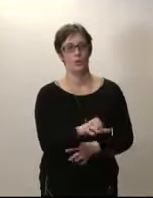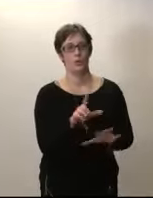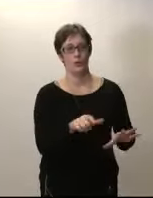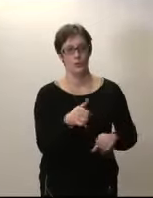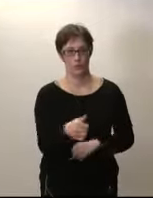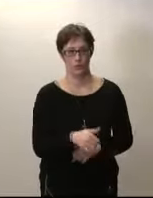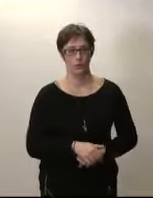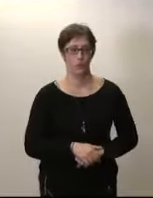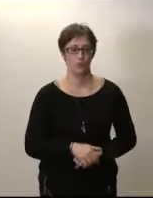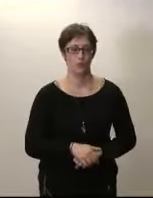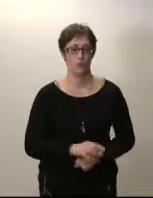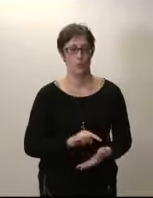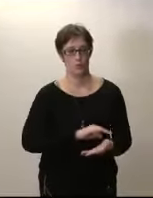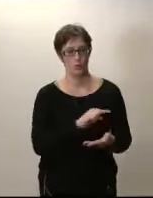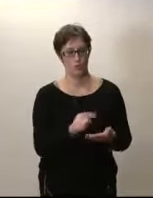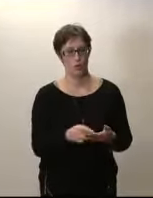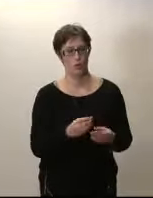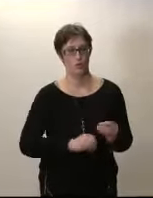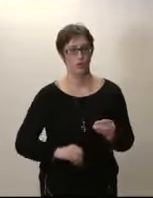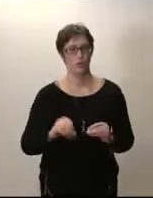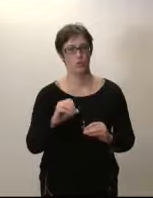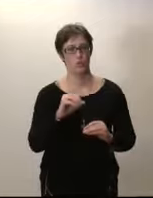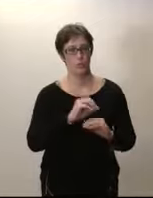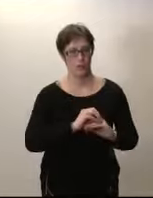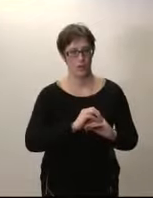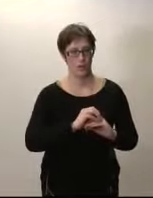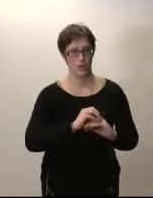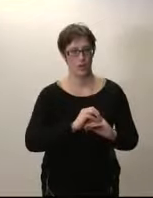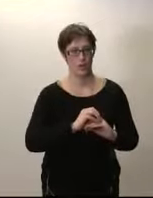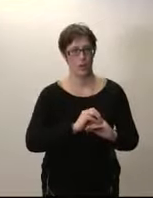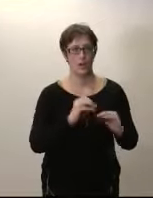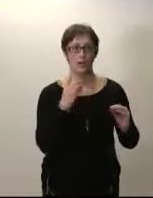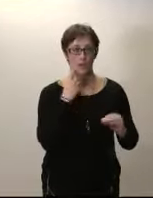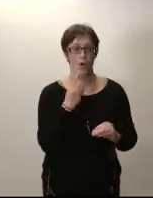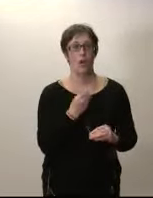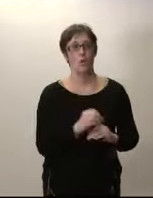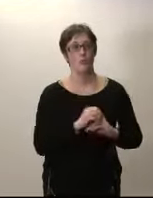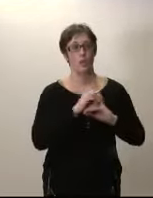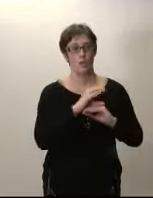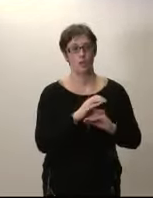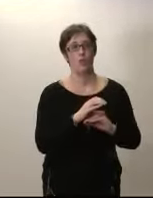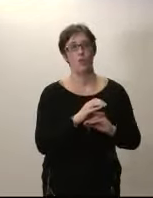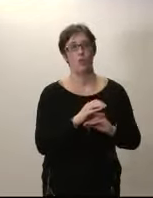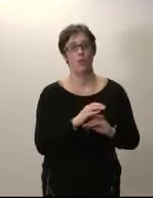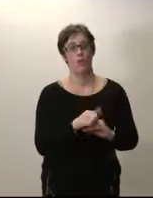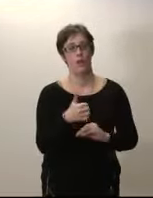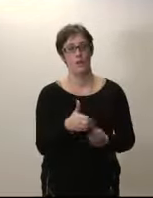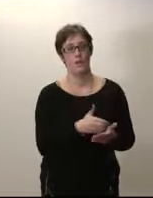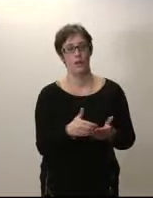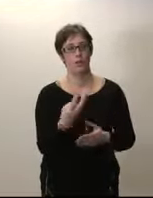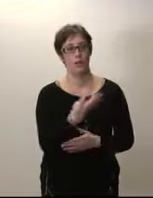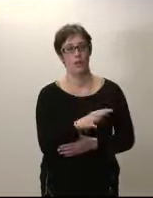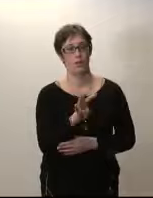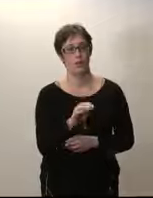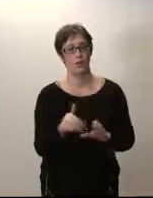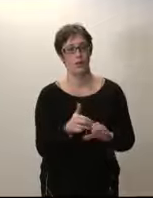budget supplémentaire, les chiffres que vous avez vus font apparaître un excédent de 1 440 000 euros. Donc,